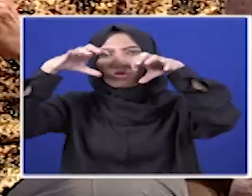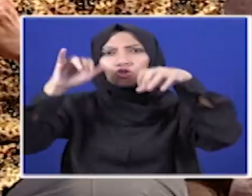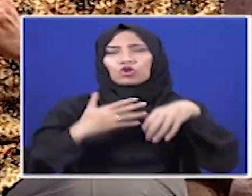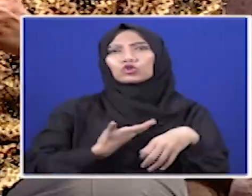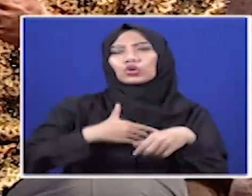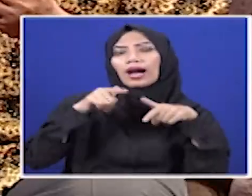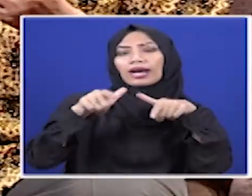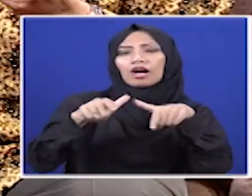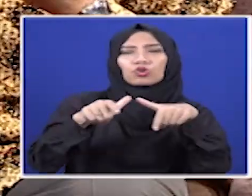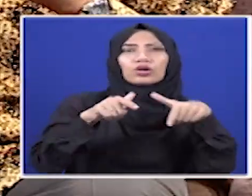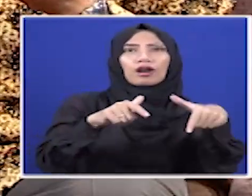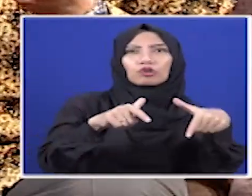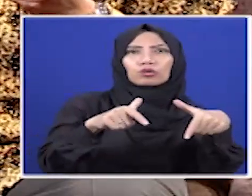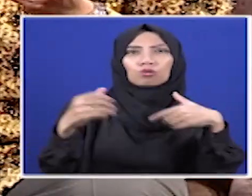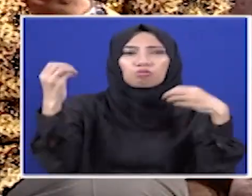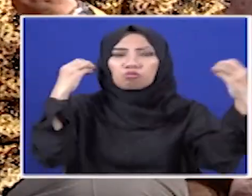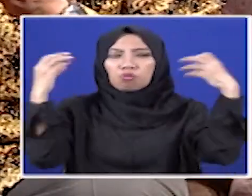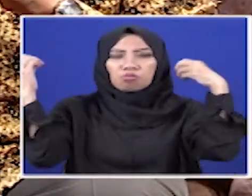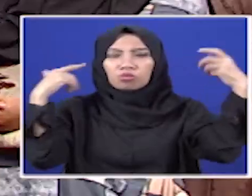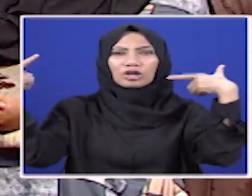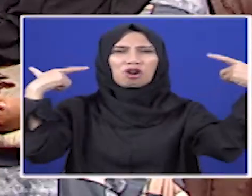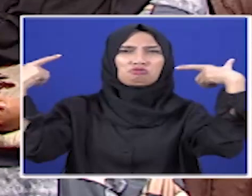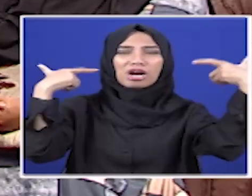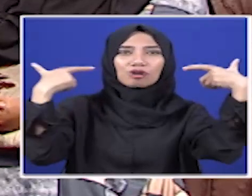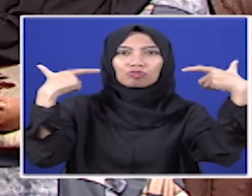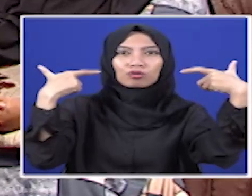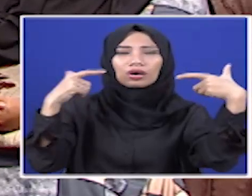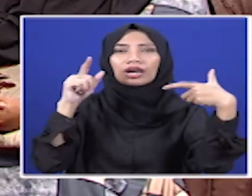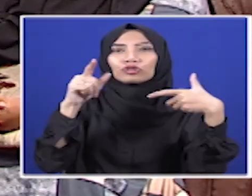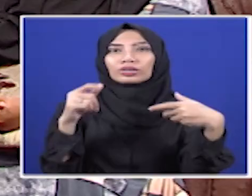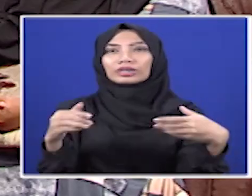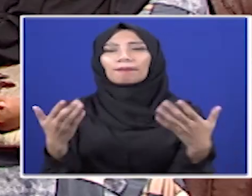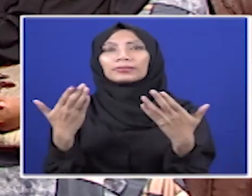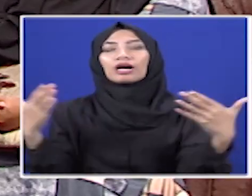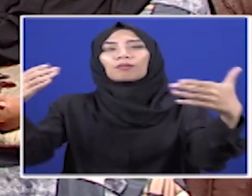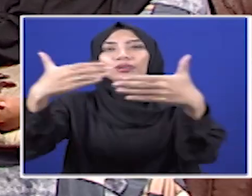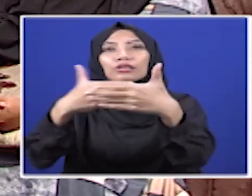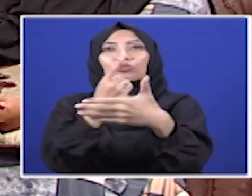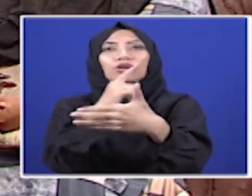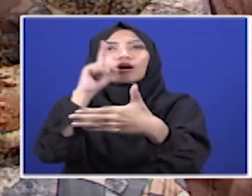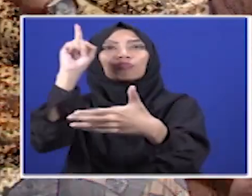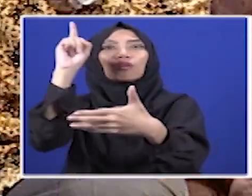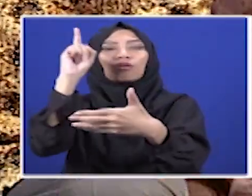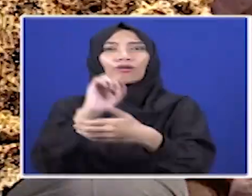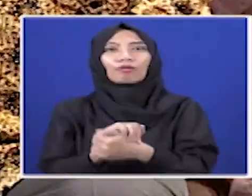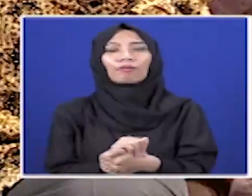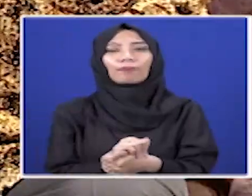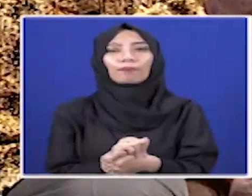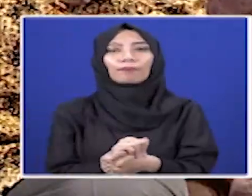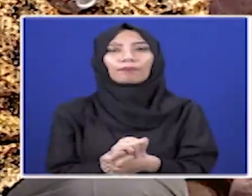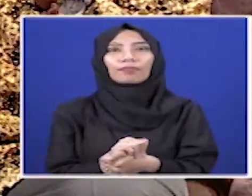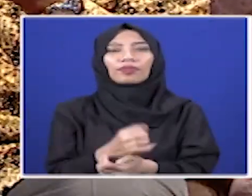setan dan Godan manusia supaya kita hati kita tidak terhindar dari usb Suci suduri maka